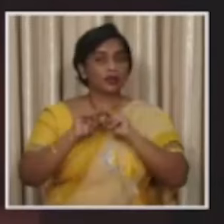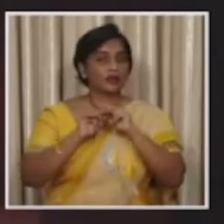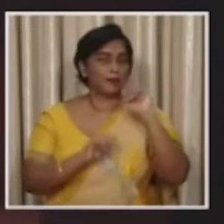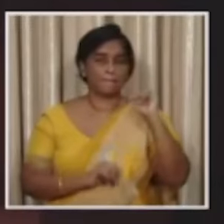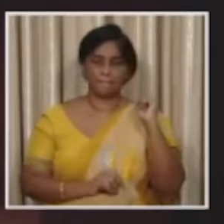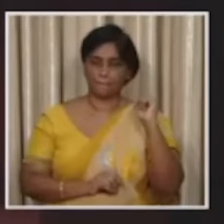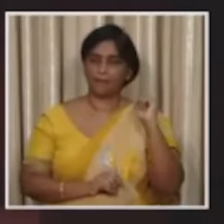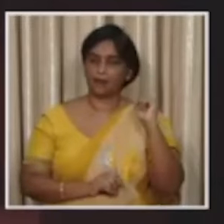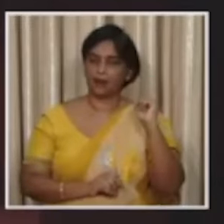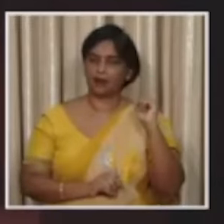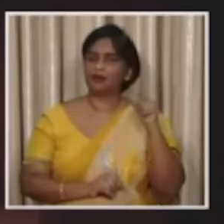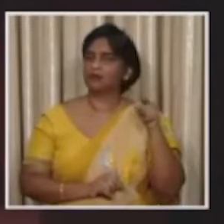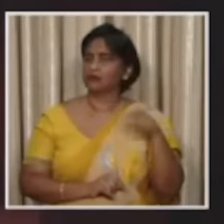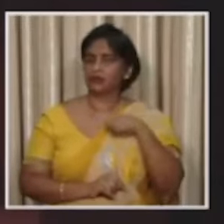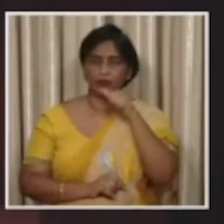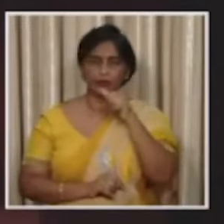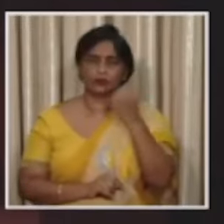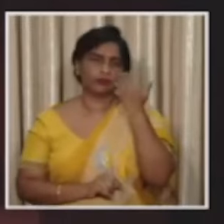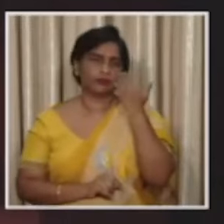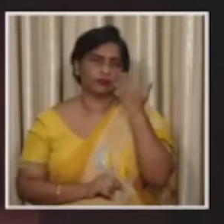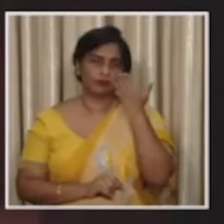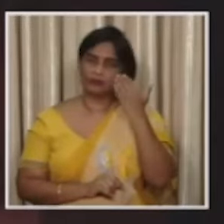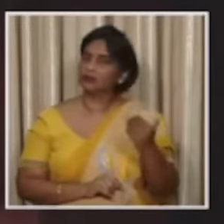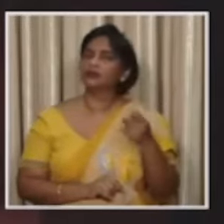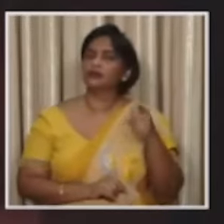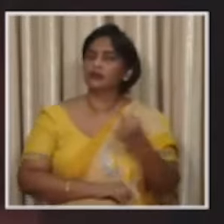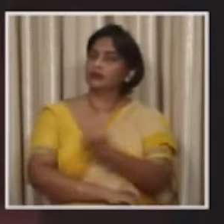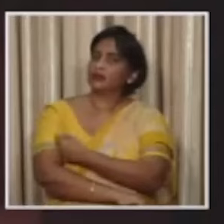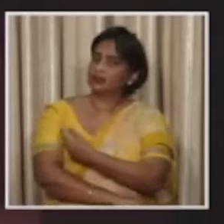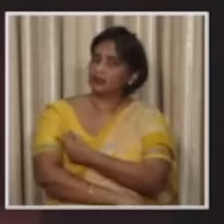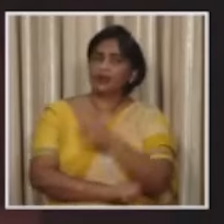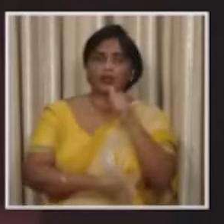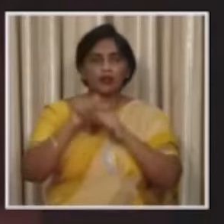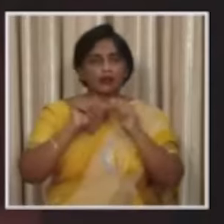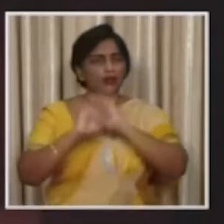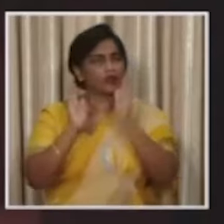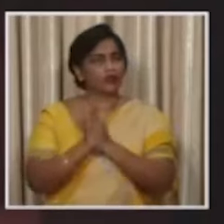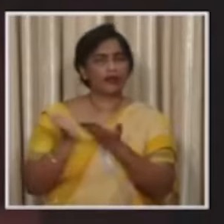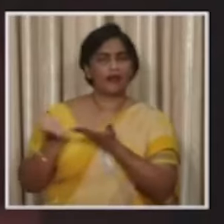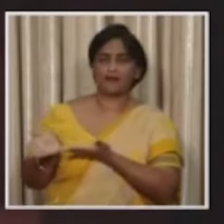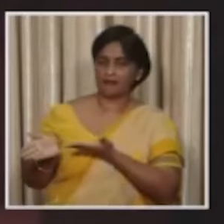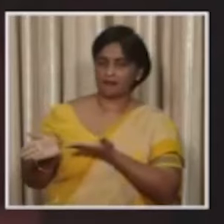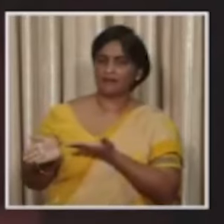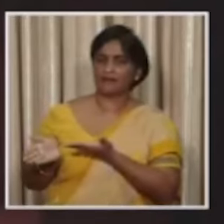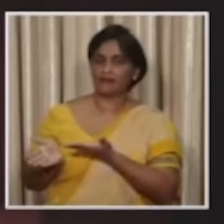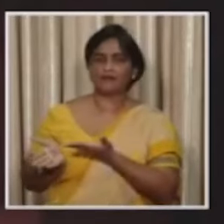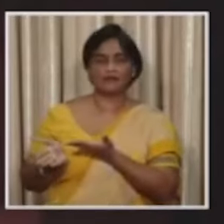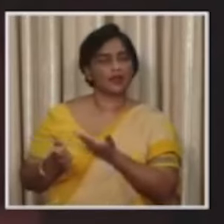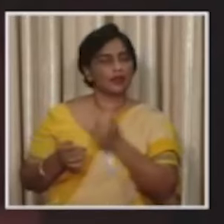1,895,750කට. ඉතින් පැහැදිලිවම මේ එන්නත් ඖෂධ තොග තිබියදිත් අත්ත